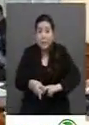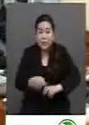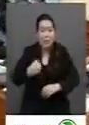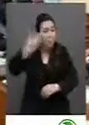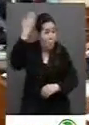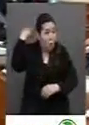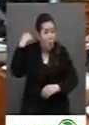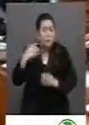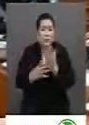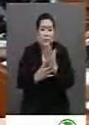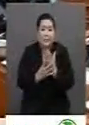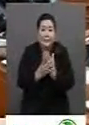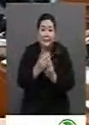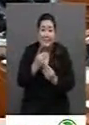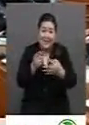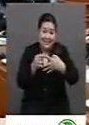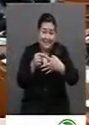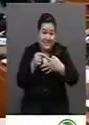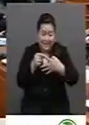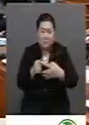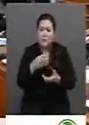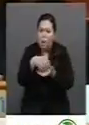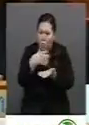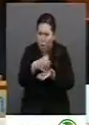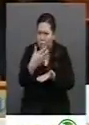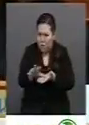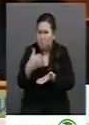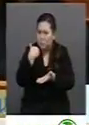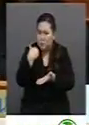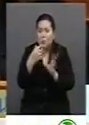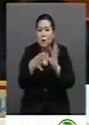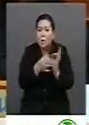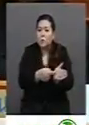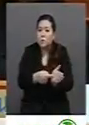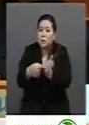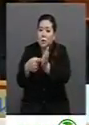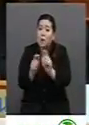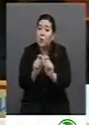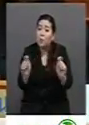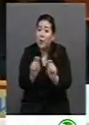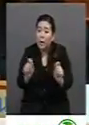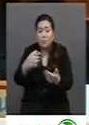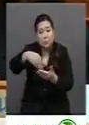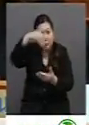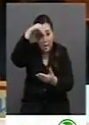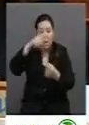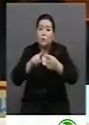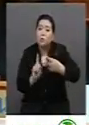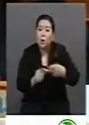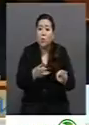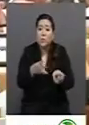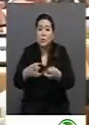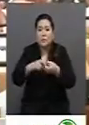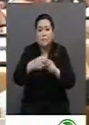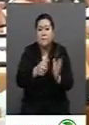งแต่ช่วงต้นสัปดาห์นะคะว่าตอนนี้มีข้อเสนอของคณะอนุกรรมาธิการศึกษาและเสนอแนะมาตรการแก้ไขปัญหา